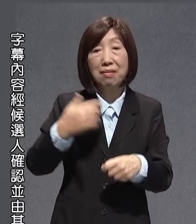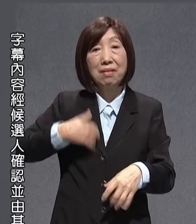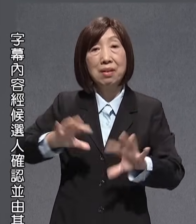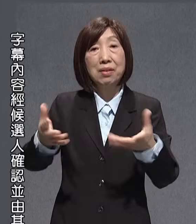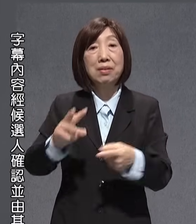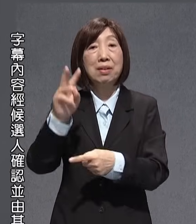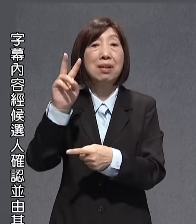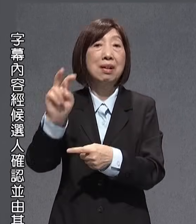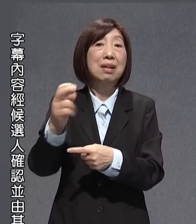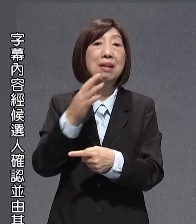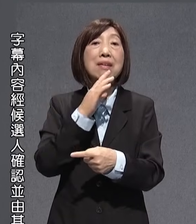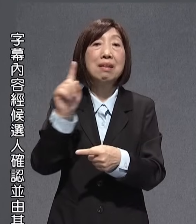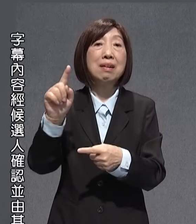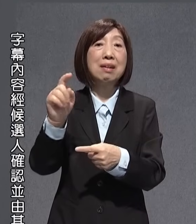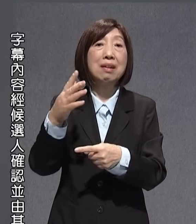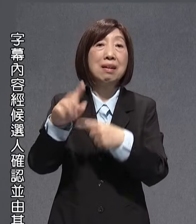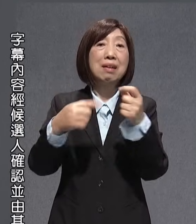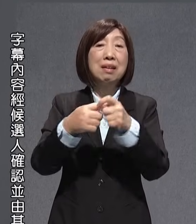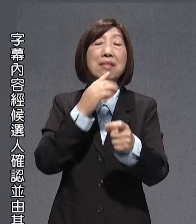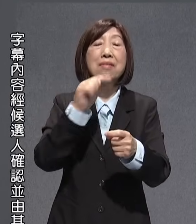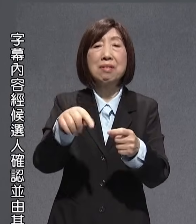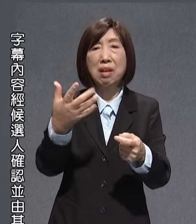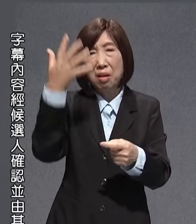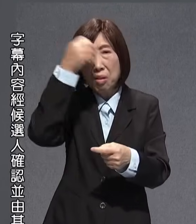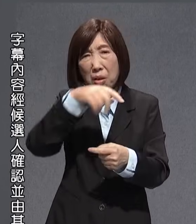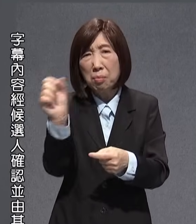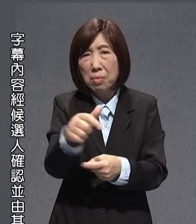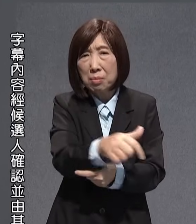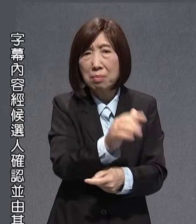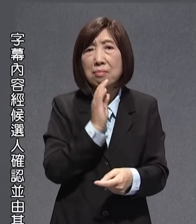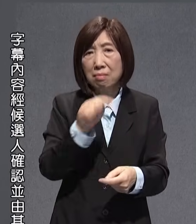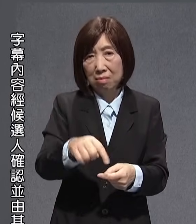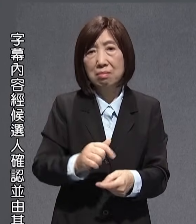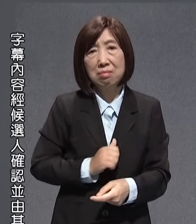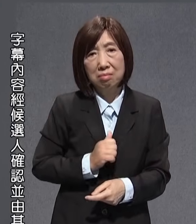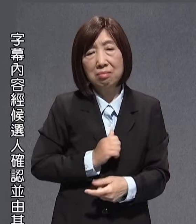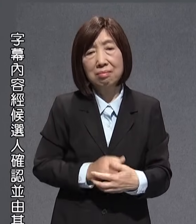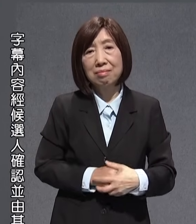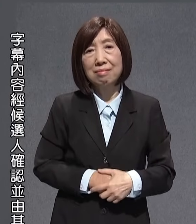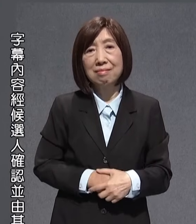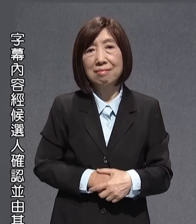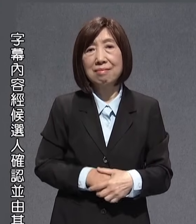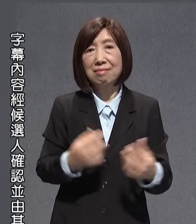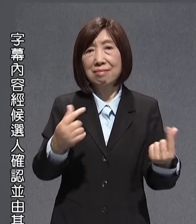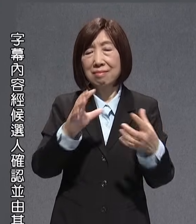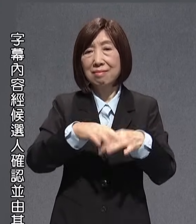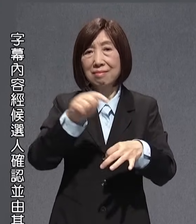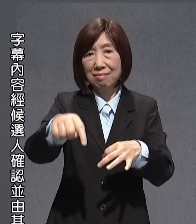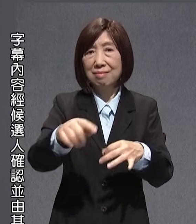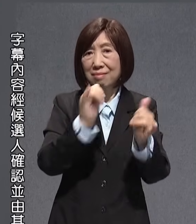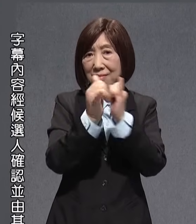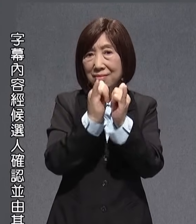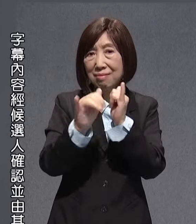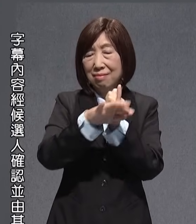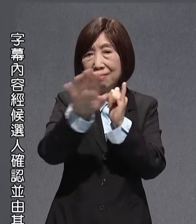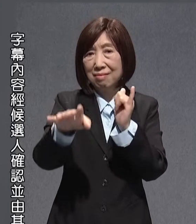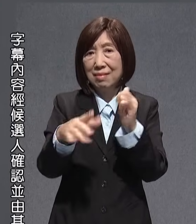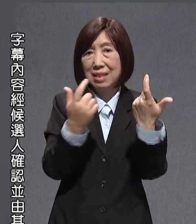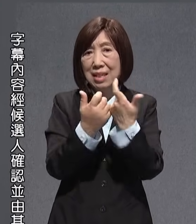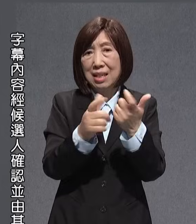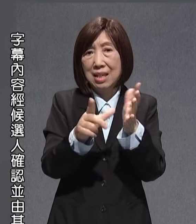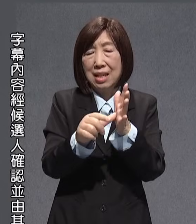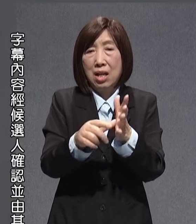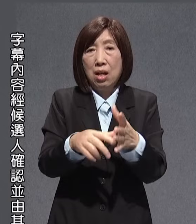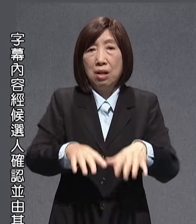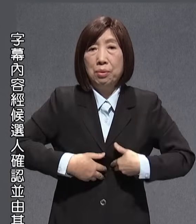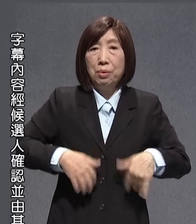所以老龄化的问题以外，我们今天面对的是一个快速老龄化， 所以因为这样，整个社会适应的时间不够，